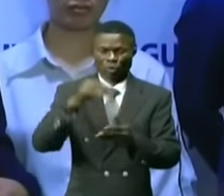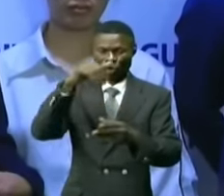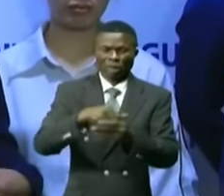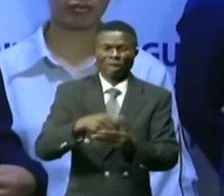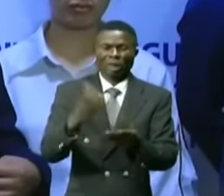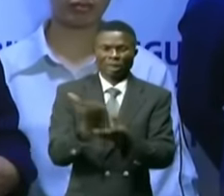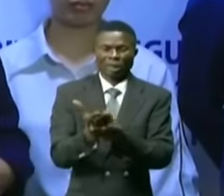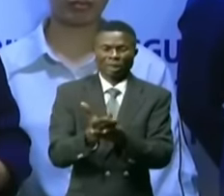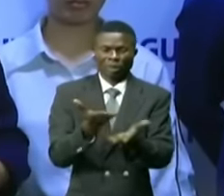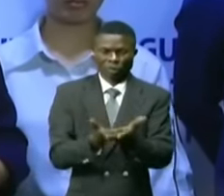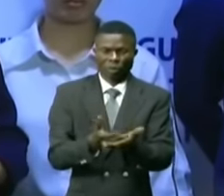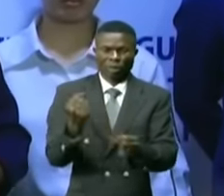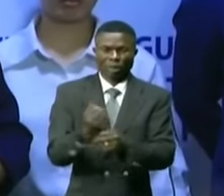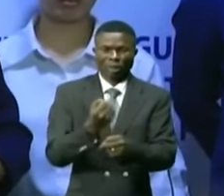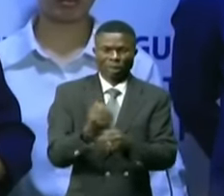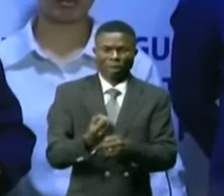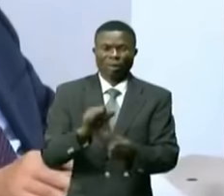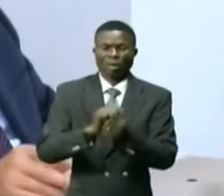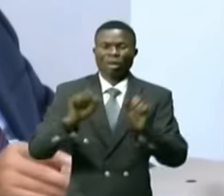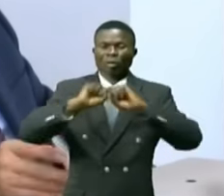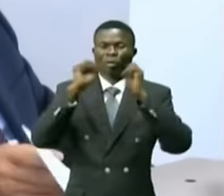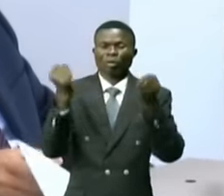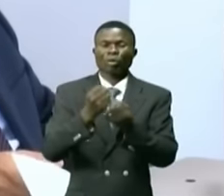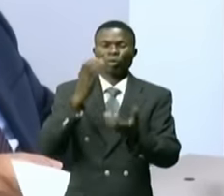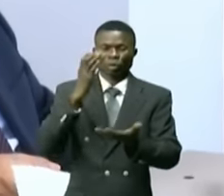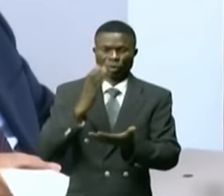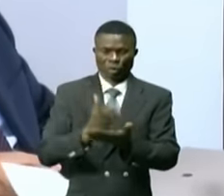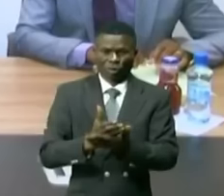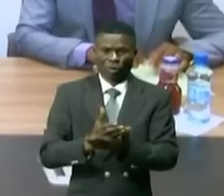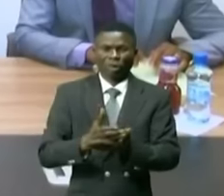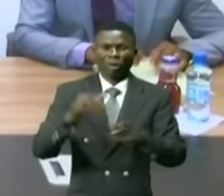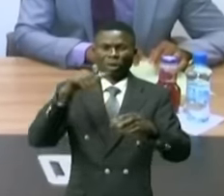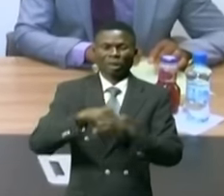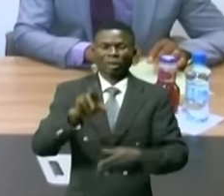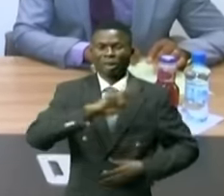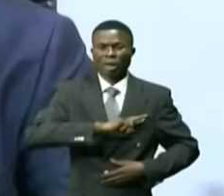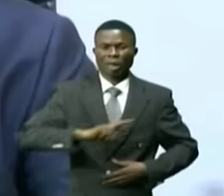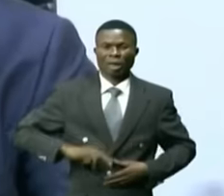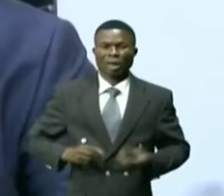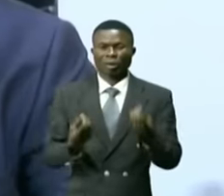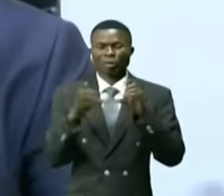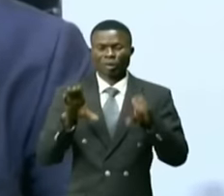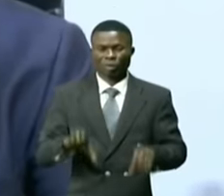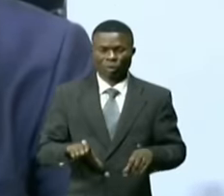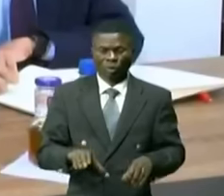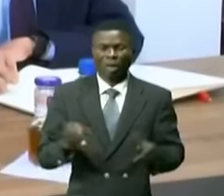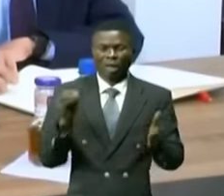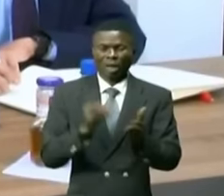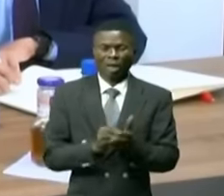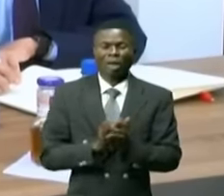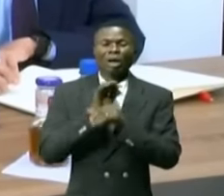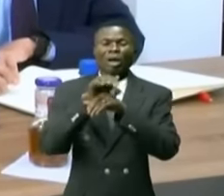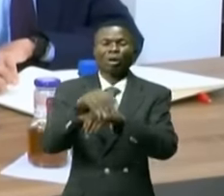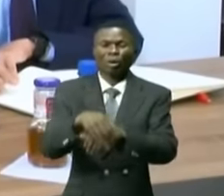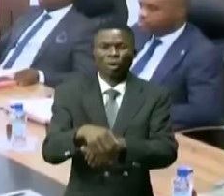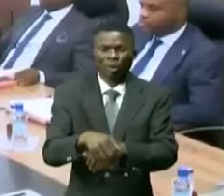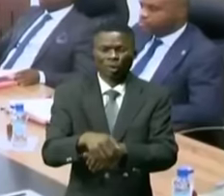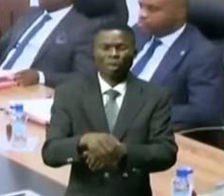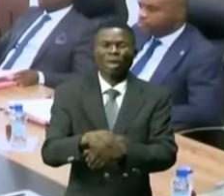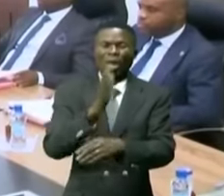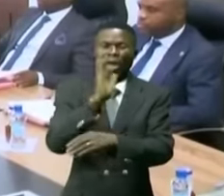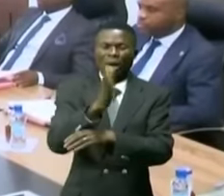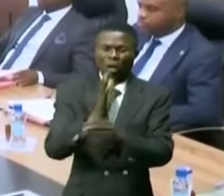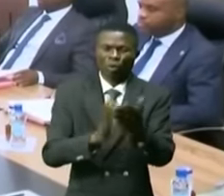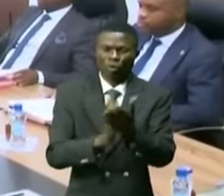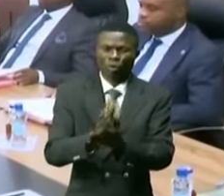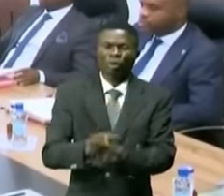régissant la sous-traitance dans le secteur privé en République démocratique du Congo. Et à cet effet, il s'est engagé à orienter,